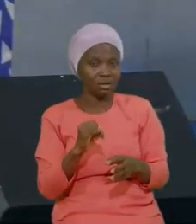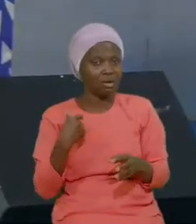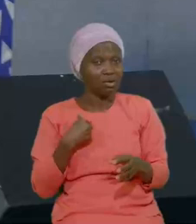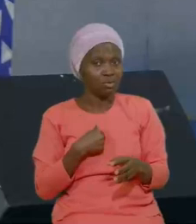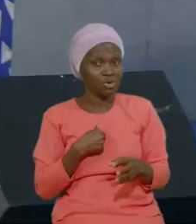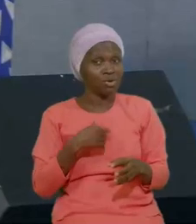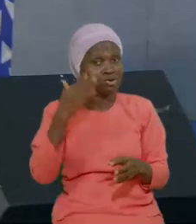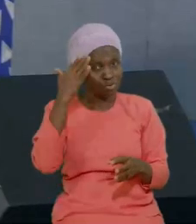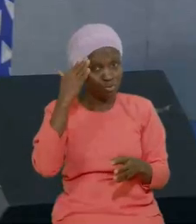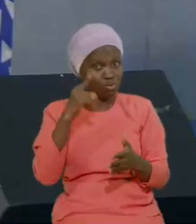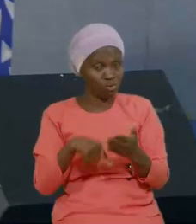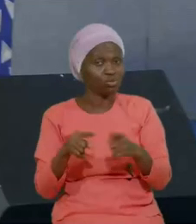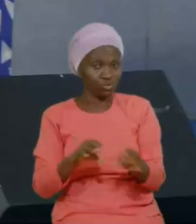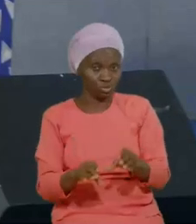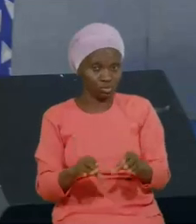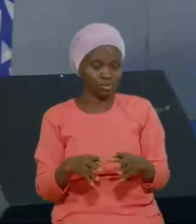Parfois, notre problème, c'est quoi?